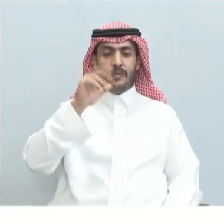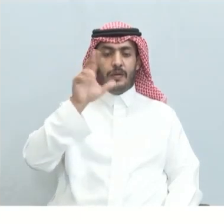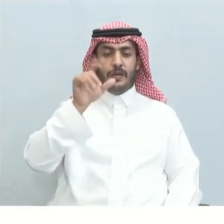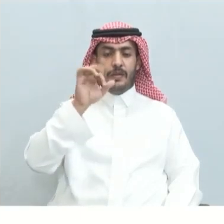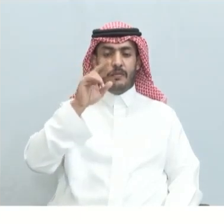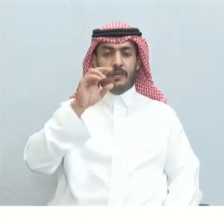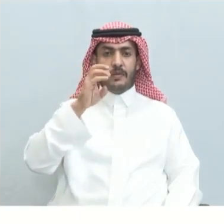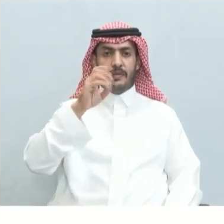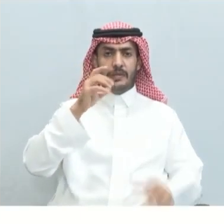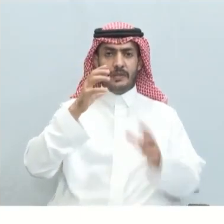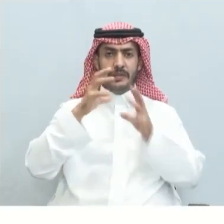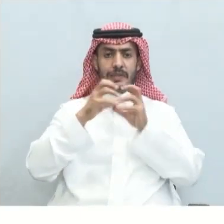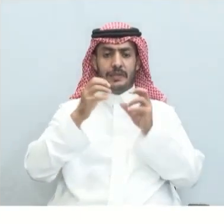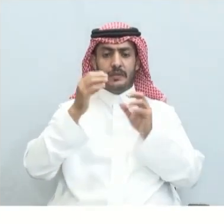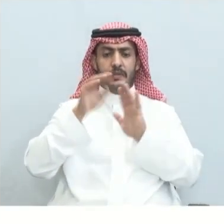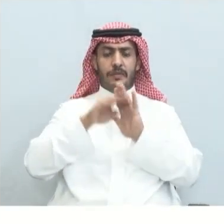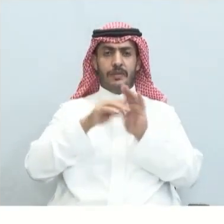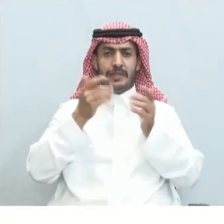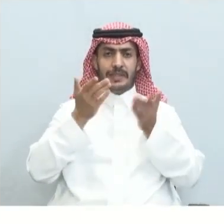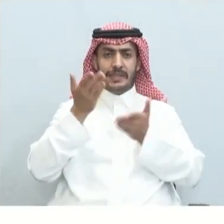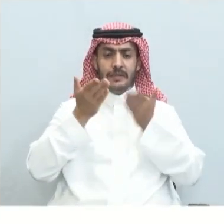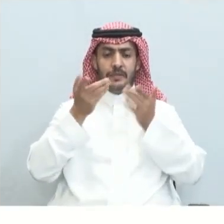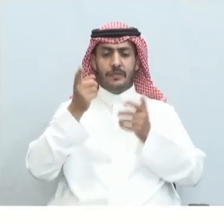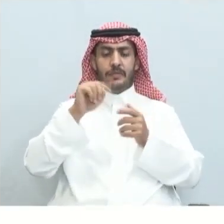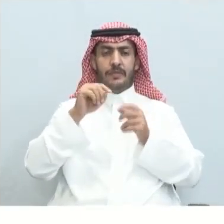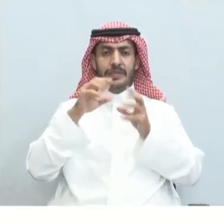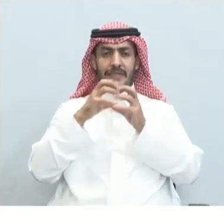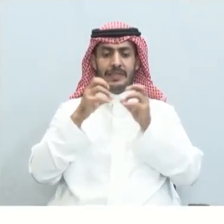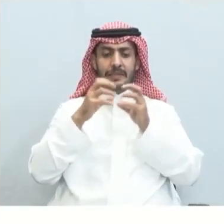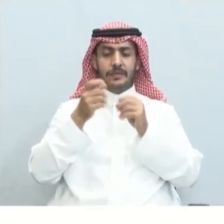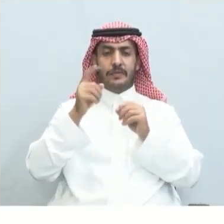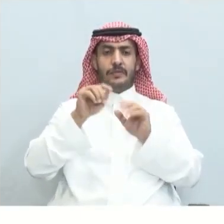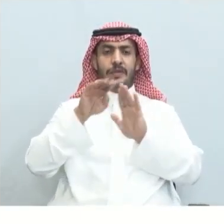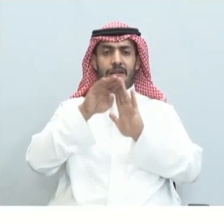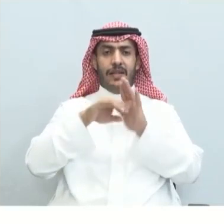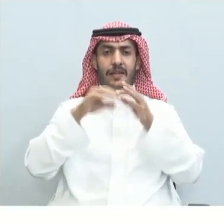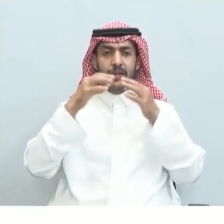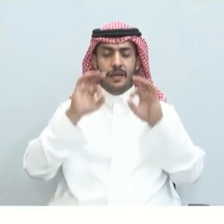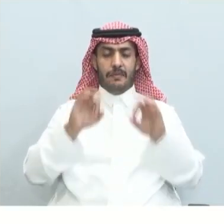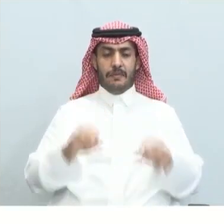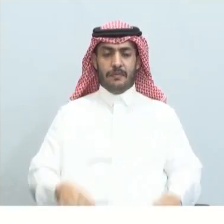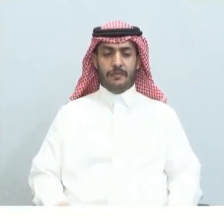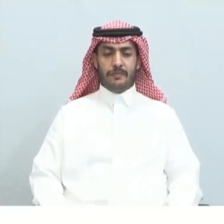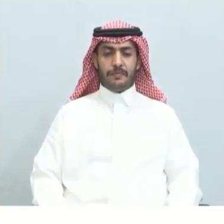والنمذجه والقياس والتحليل والاستدلال